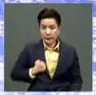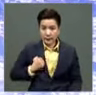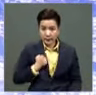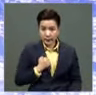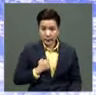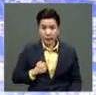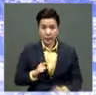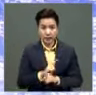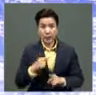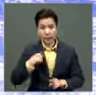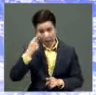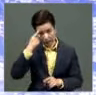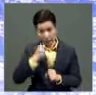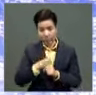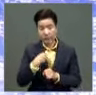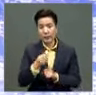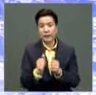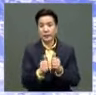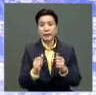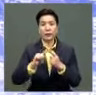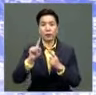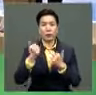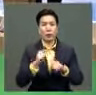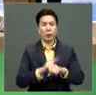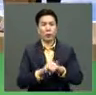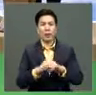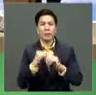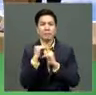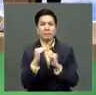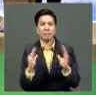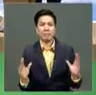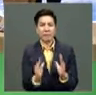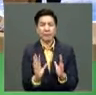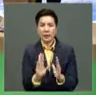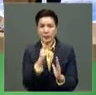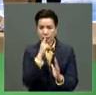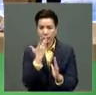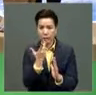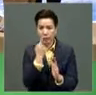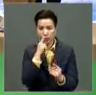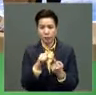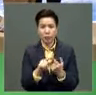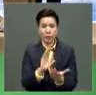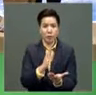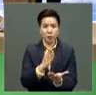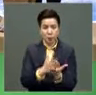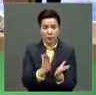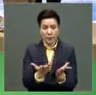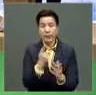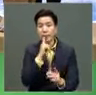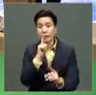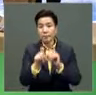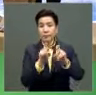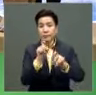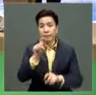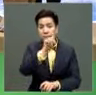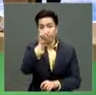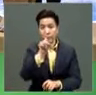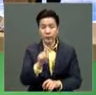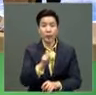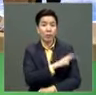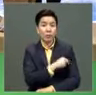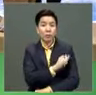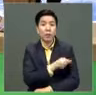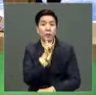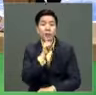จะต้องพยายามทำให้ดีที่สุดครับ ครับเนื่องจากว่าเวลาค่อนข้างจำกัดนะครับน่าจะขออนุญาตไว้เท่านี้ครับสำหรับในส่วนของคำถามนะครับคุณหมอมีอะไรจะฝากทิ้งท้ายเพิ่ม